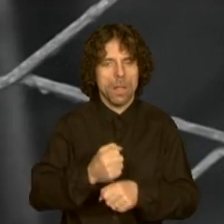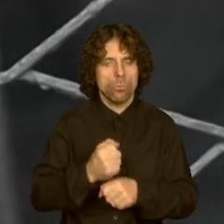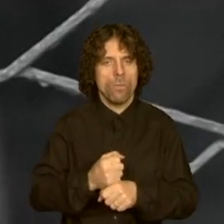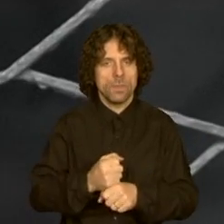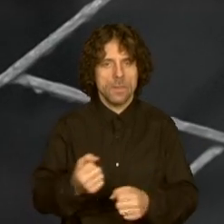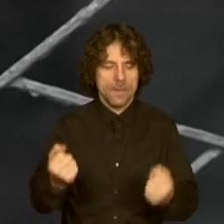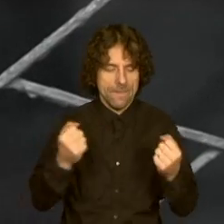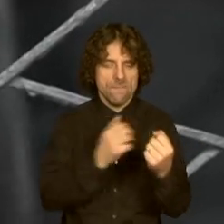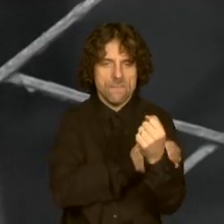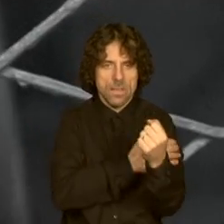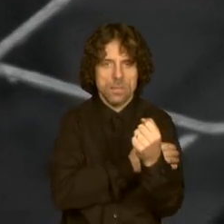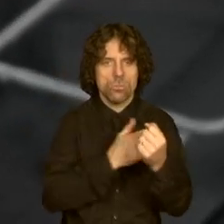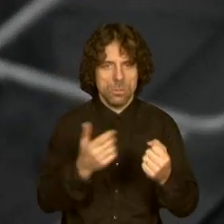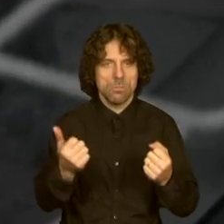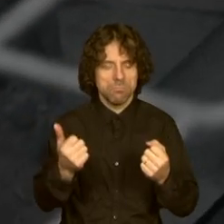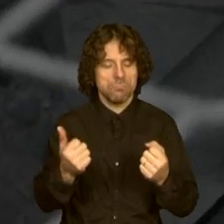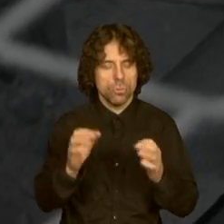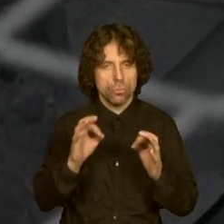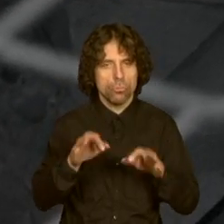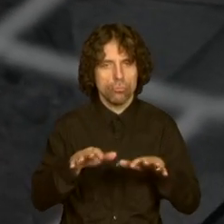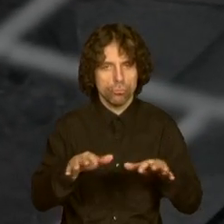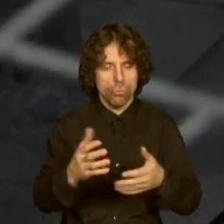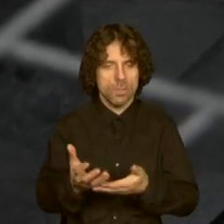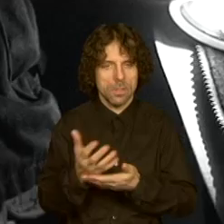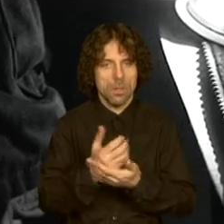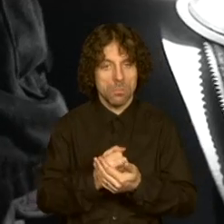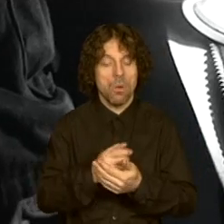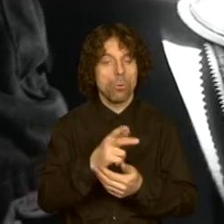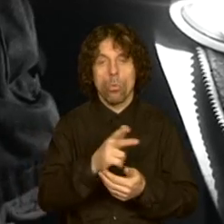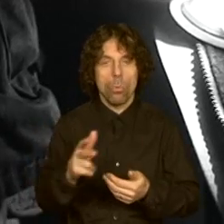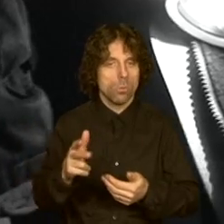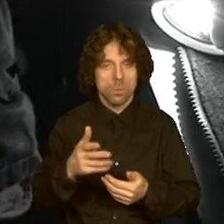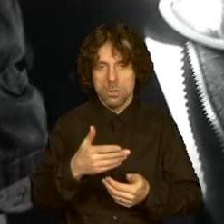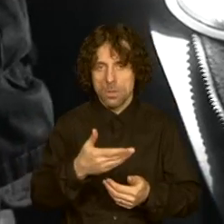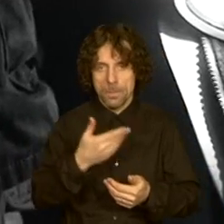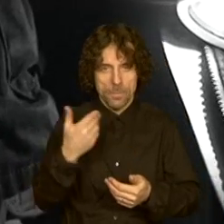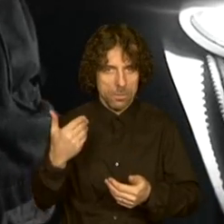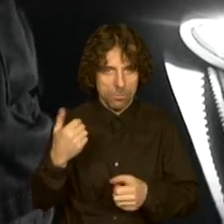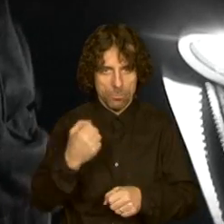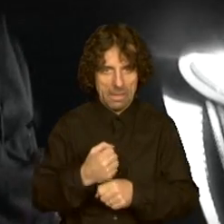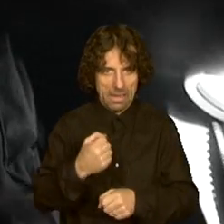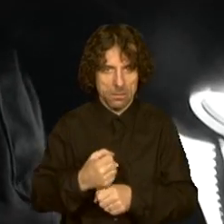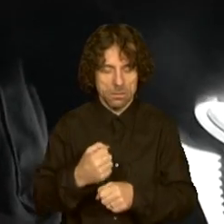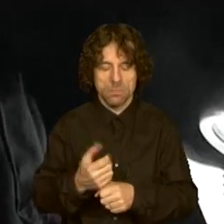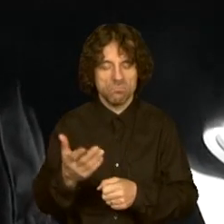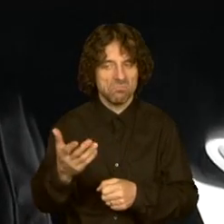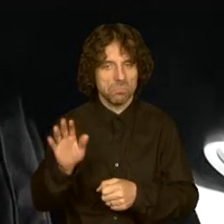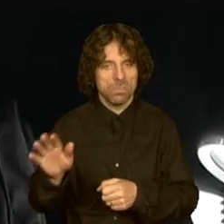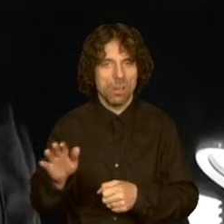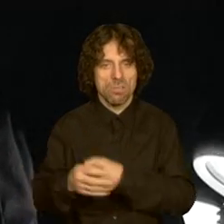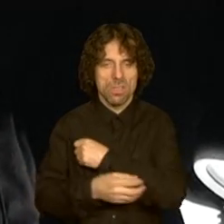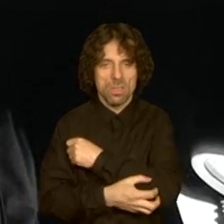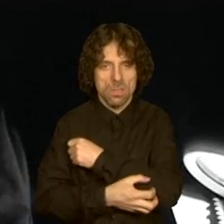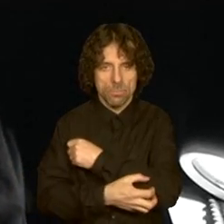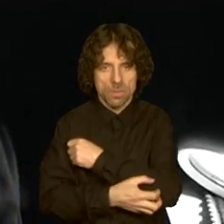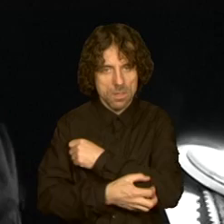więcej, niż miało to miejsce w innych zawodach. Tym, którzy nie znaleźli pracy na kopalni,